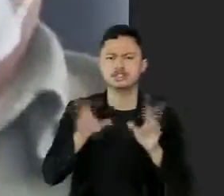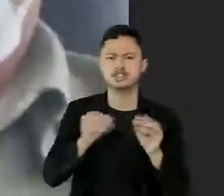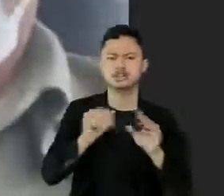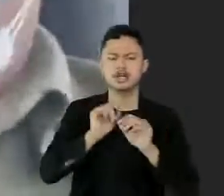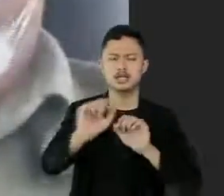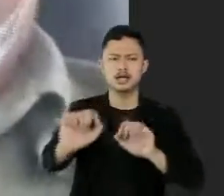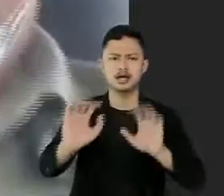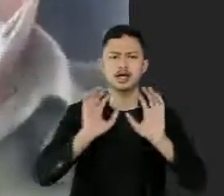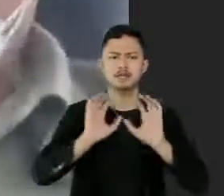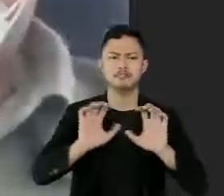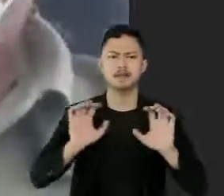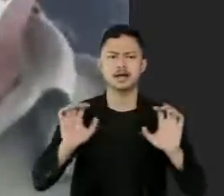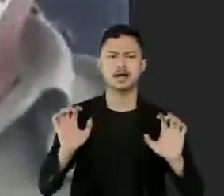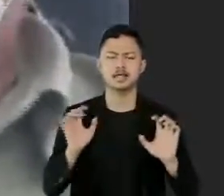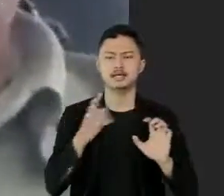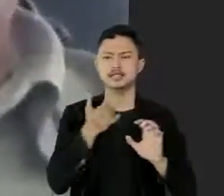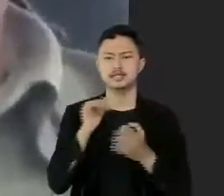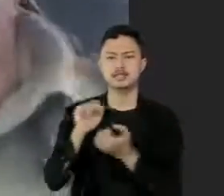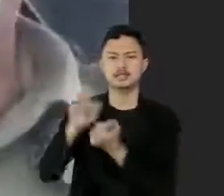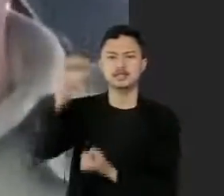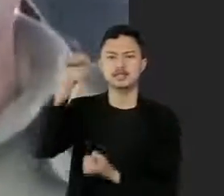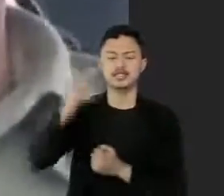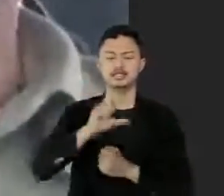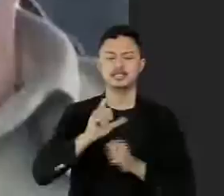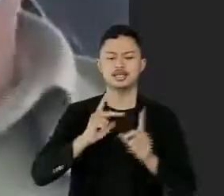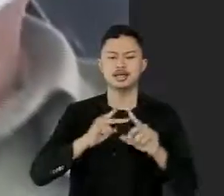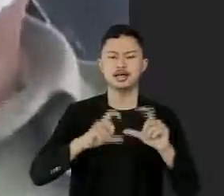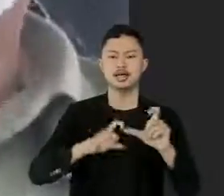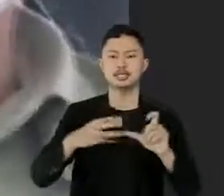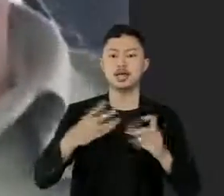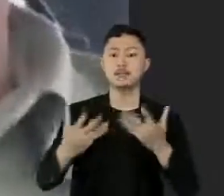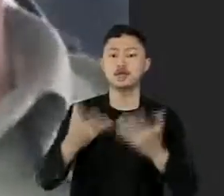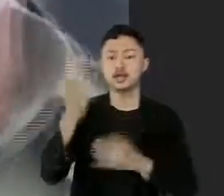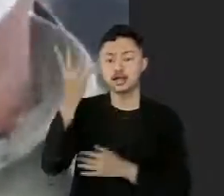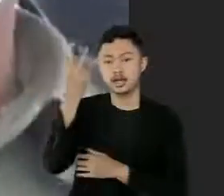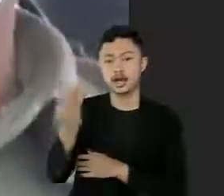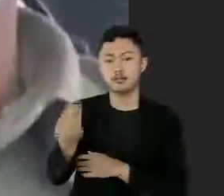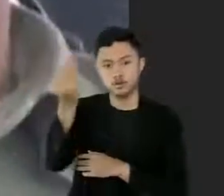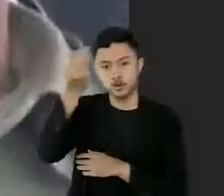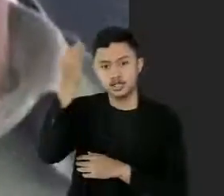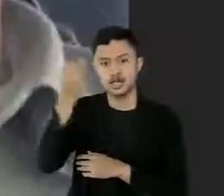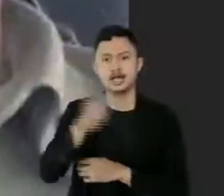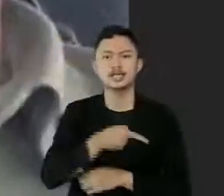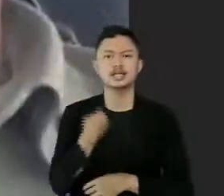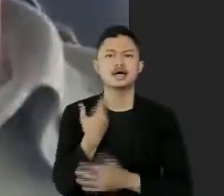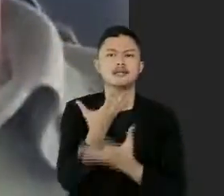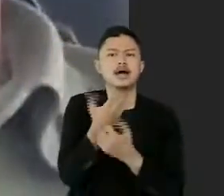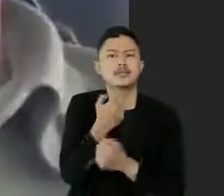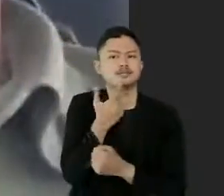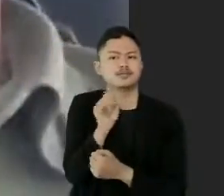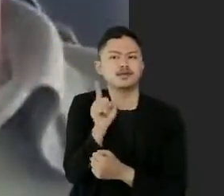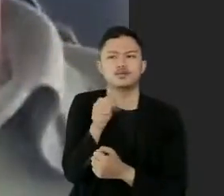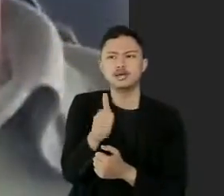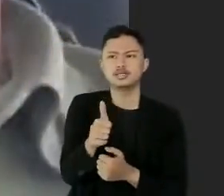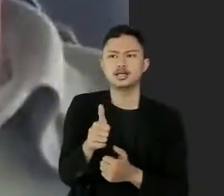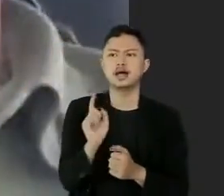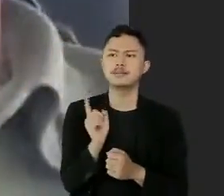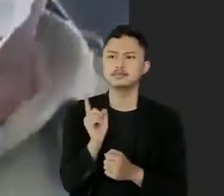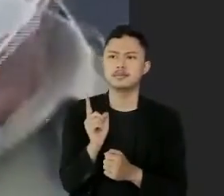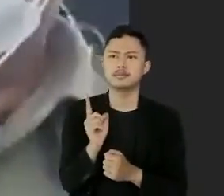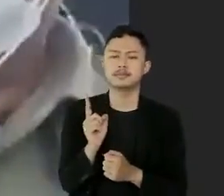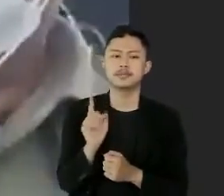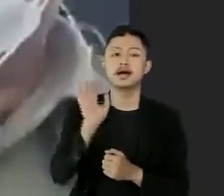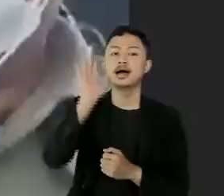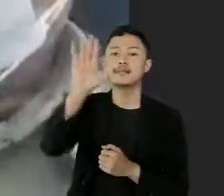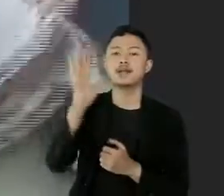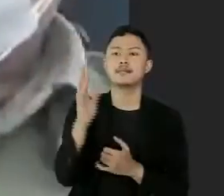jumlah untuk sertifikasi CHSE-nya. Nah, desa wisata pun juga kita berharap demikian. Biar nanti kita